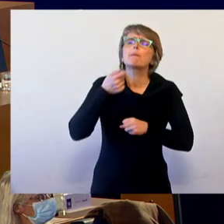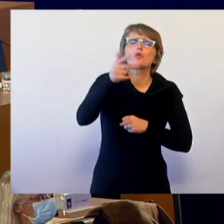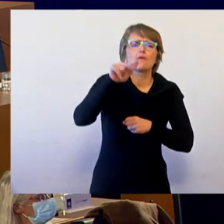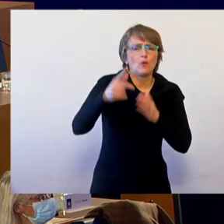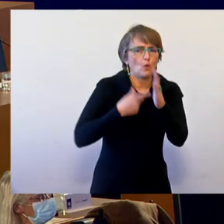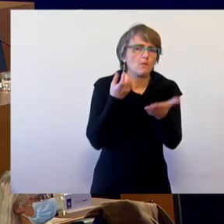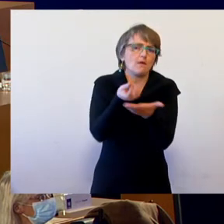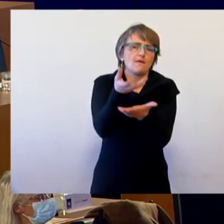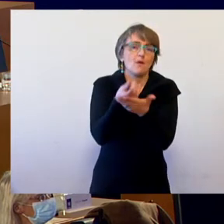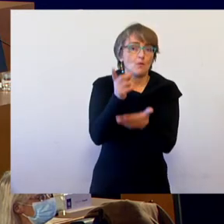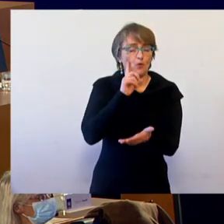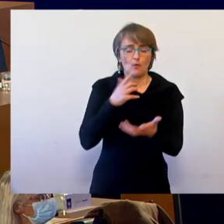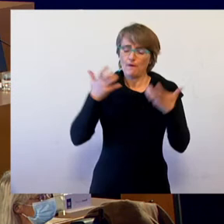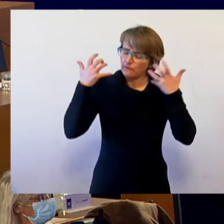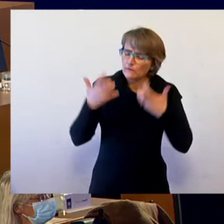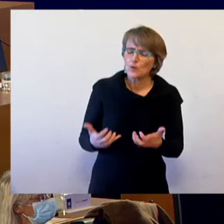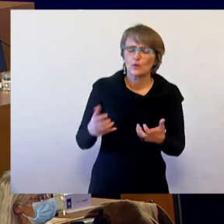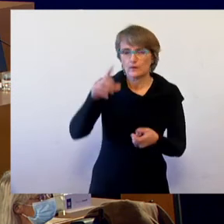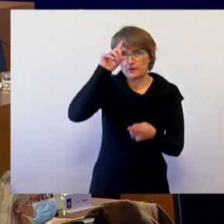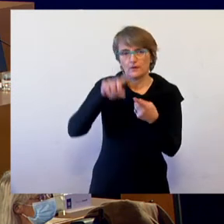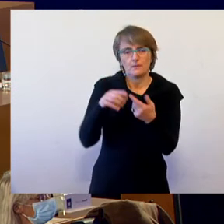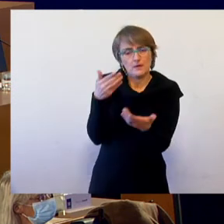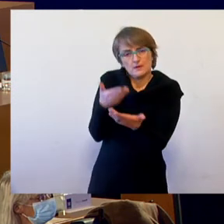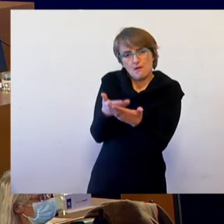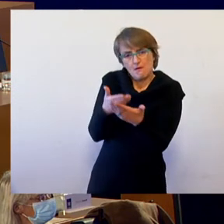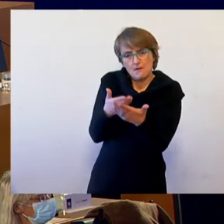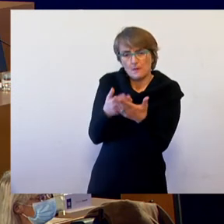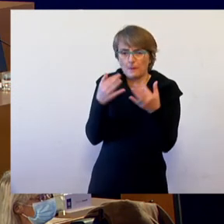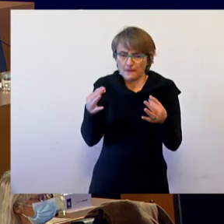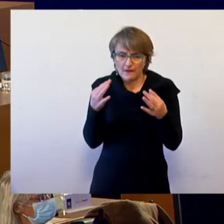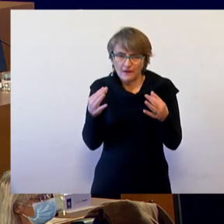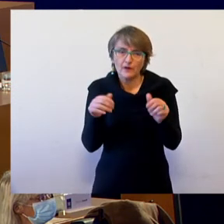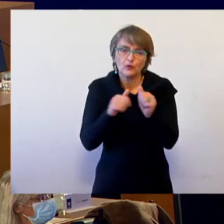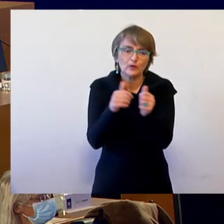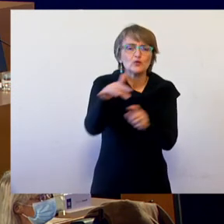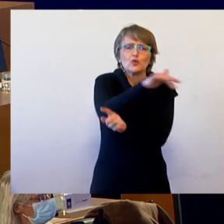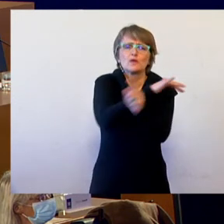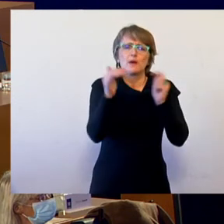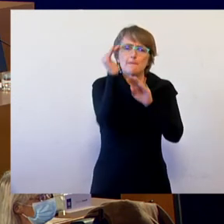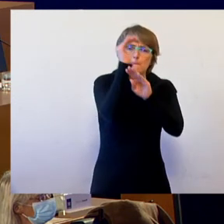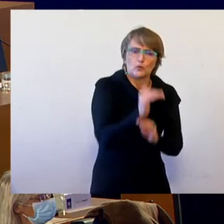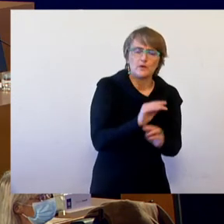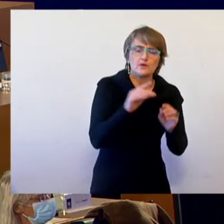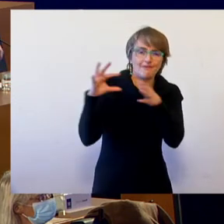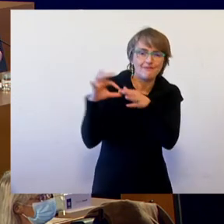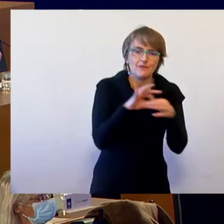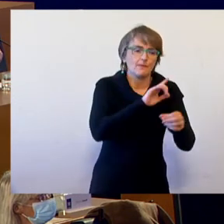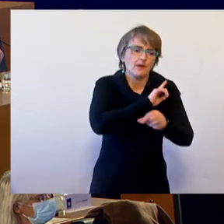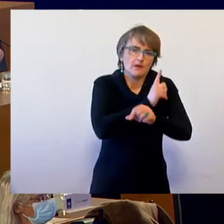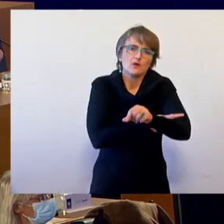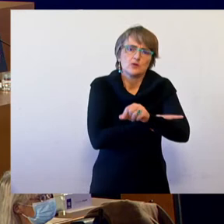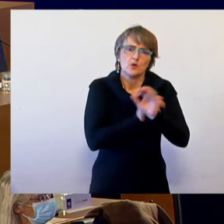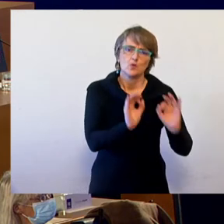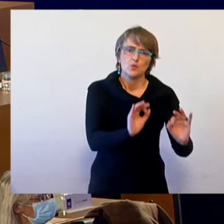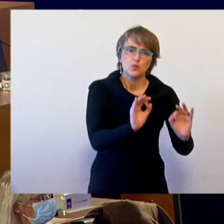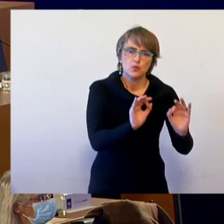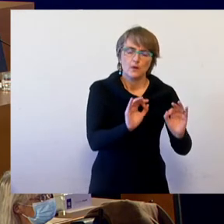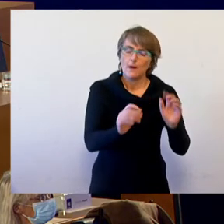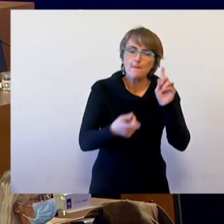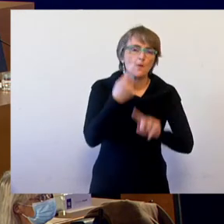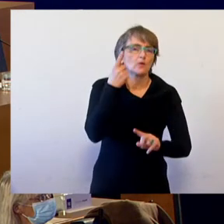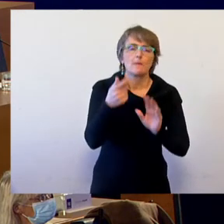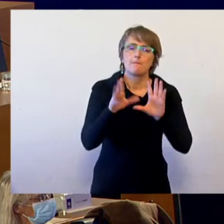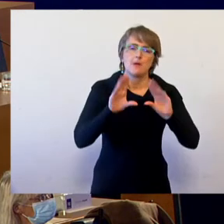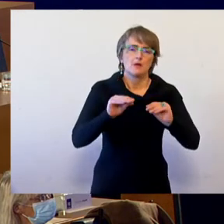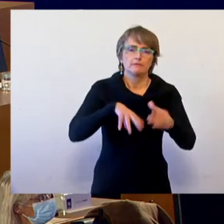puisque j'ai souhaité que ce chantier autour de la problématique énergie bouclier social figure en bonne place dans ma feuille de route.